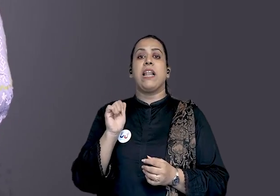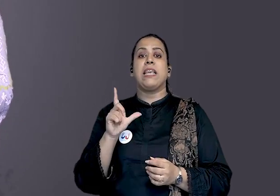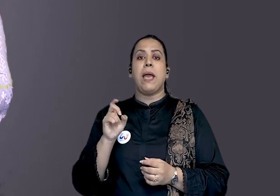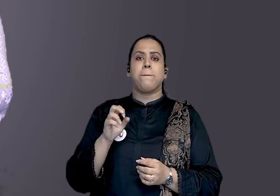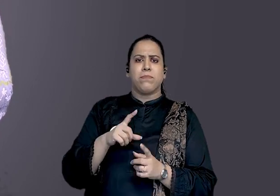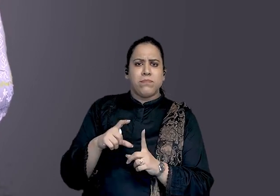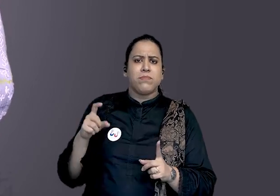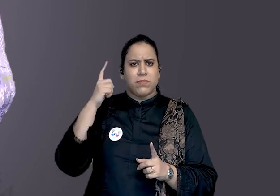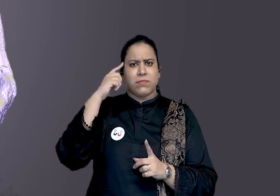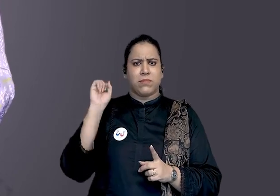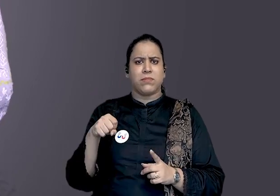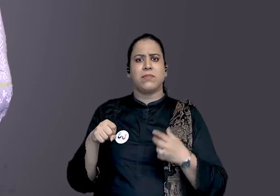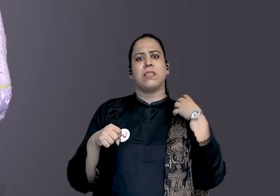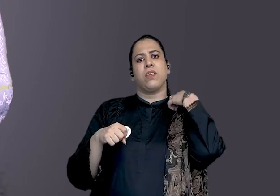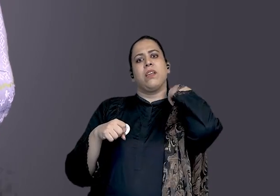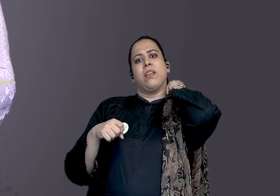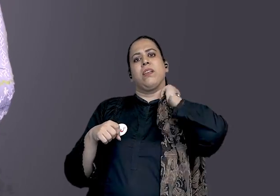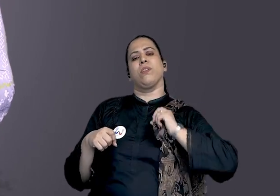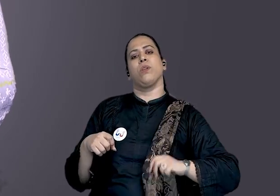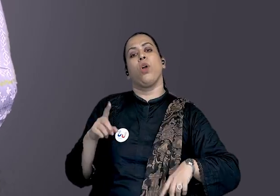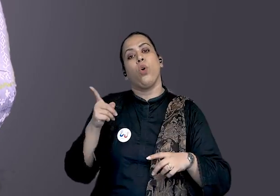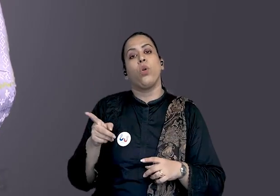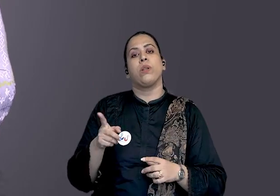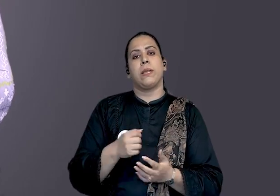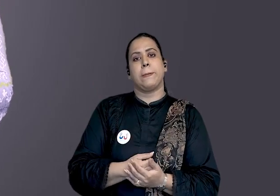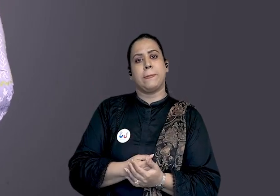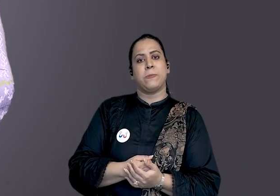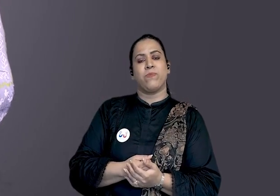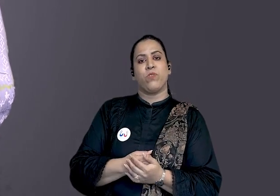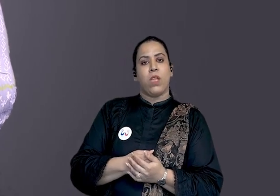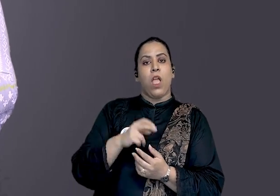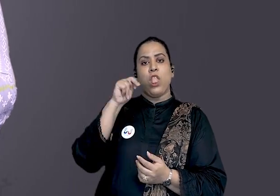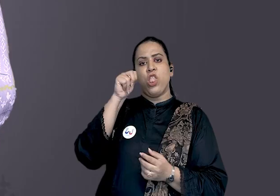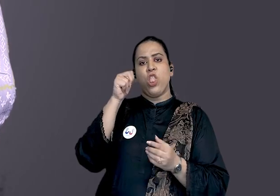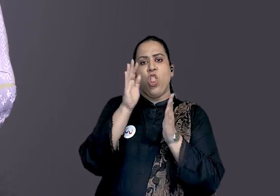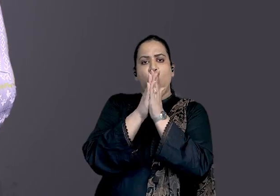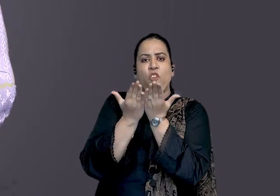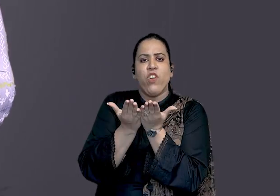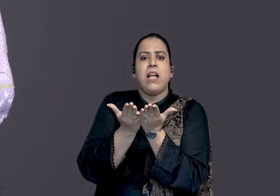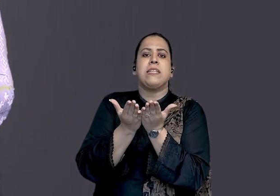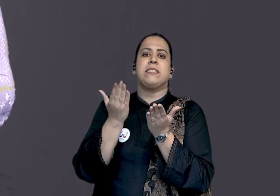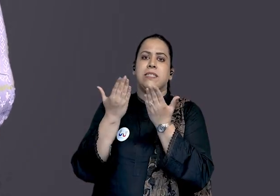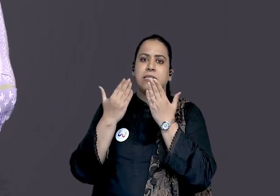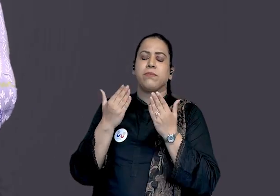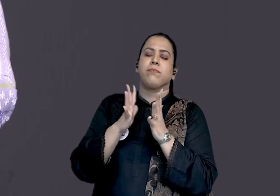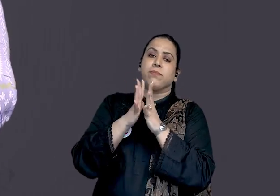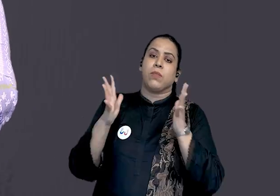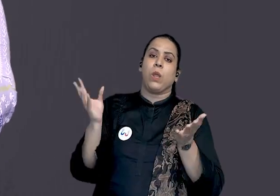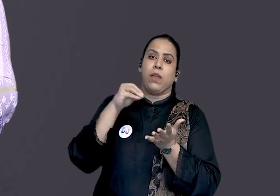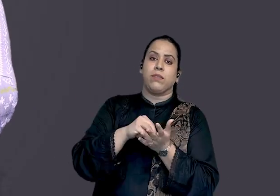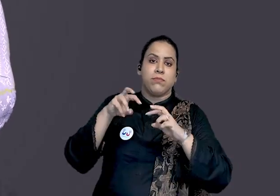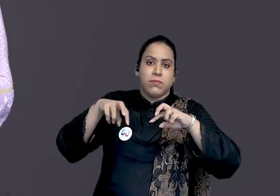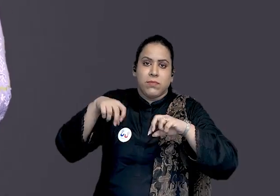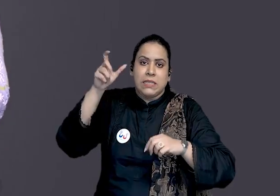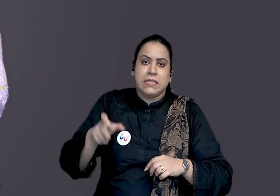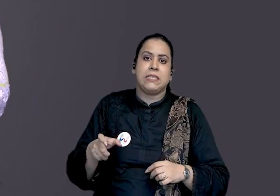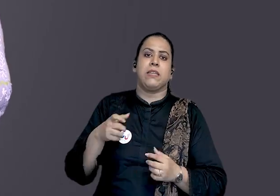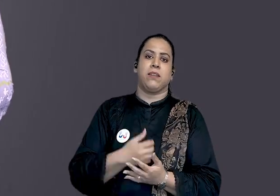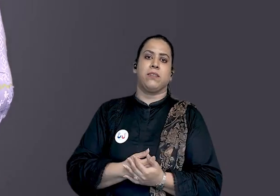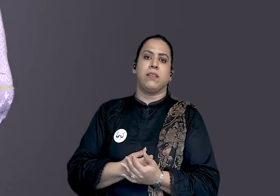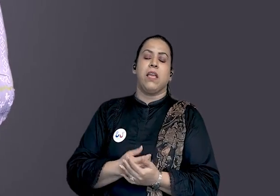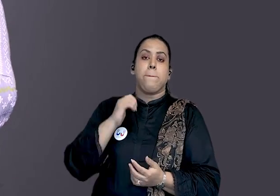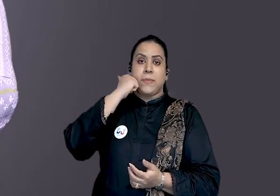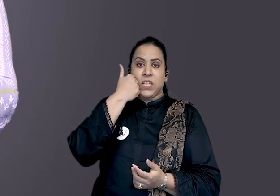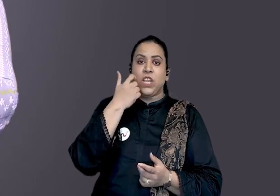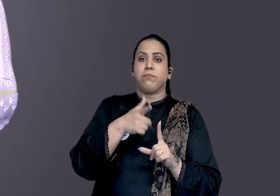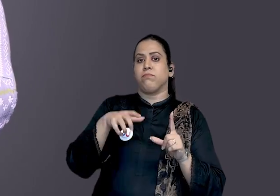डेलरम्पल, आई थिंक इफ़ आई एम प्रोनाउंसिंग इट राइट, उन्होंने जो अपने नॉवेल्स कुछ लिखे हैं उसका भी बहुत बड़ा रिसर्च का हिस्सा जो है